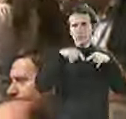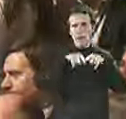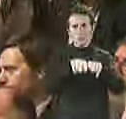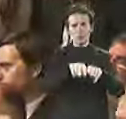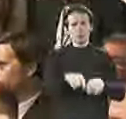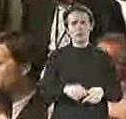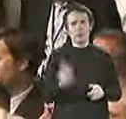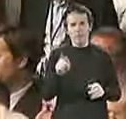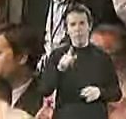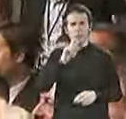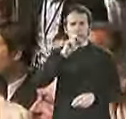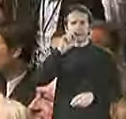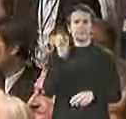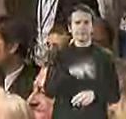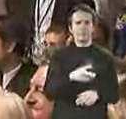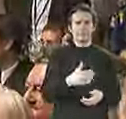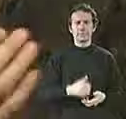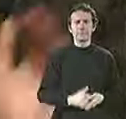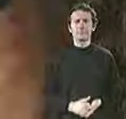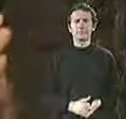de dénoncer cela.